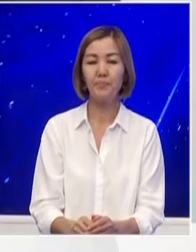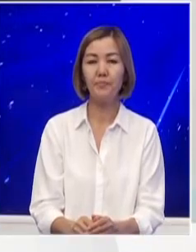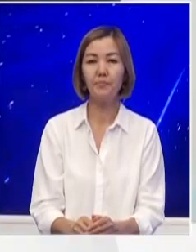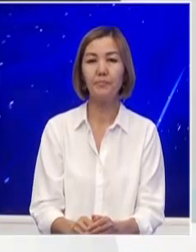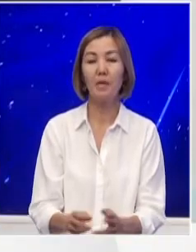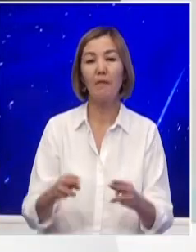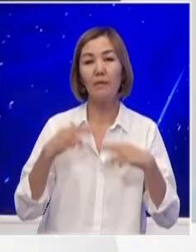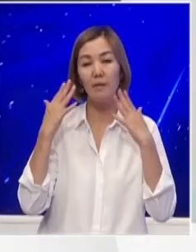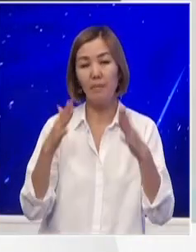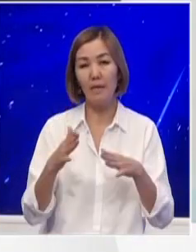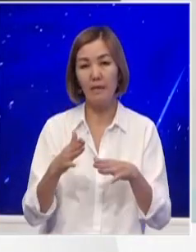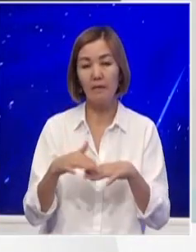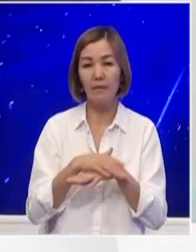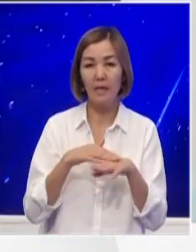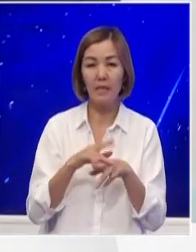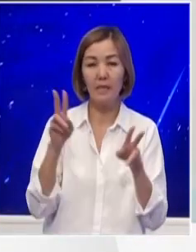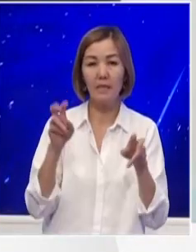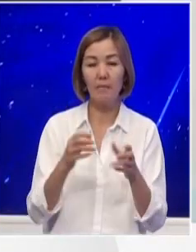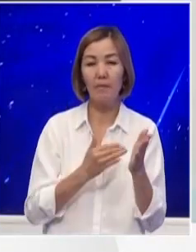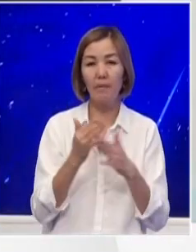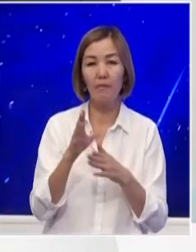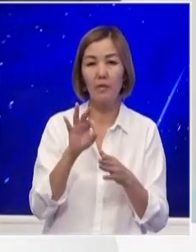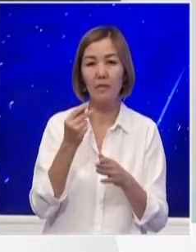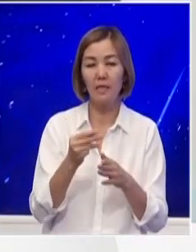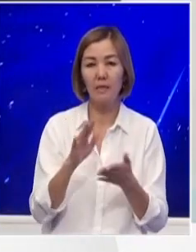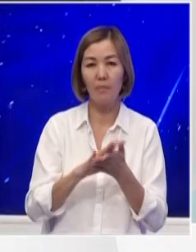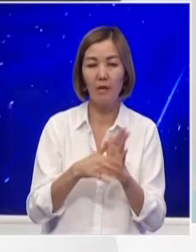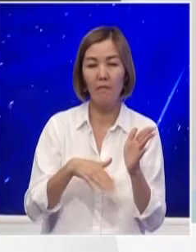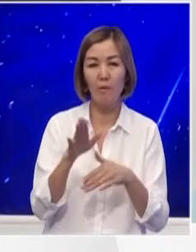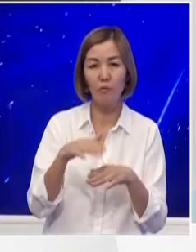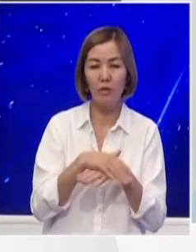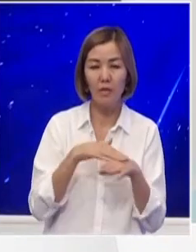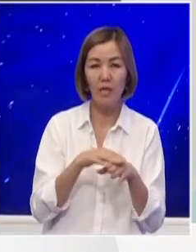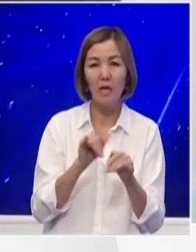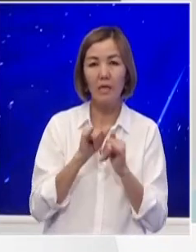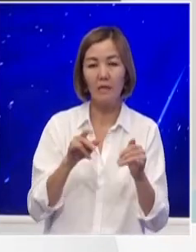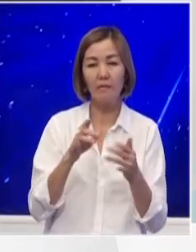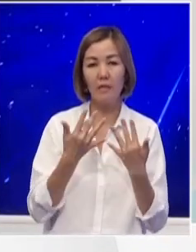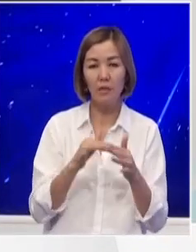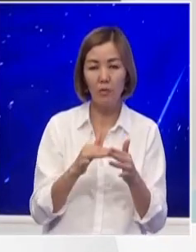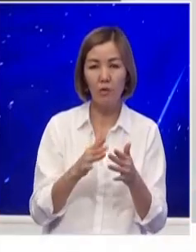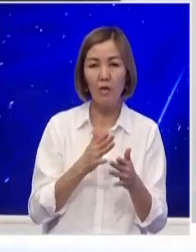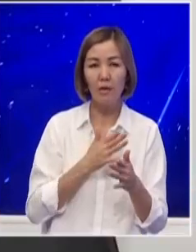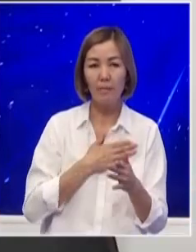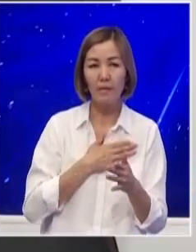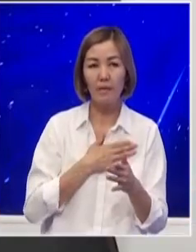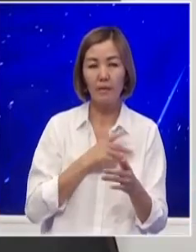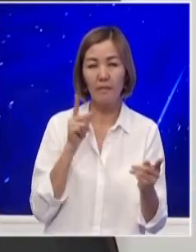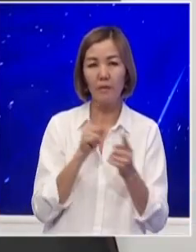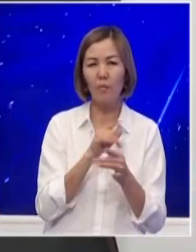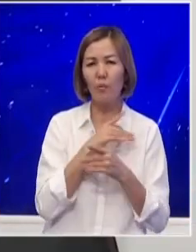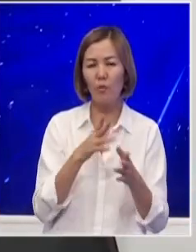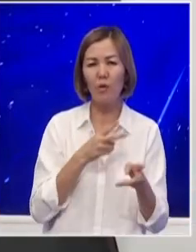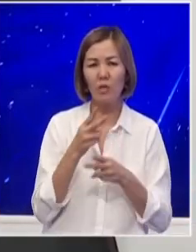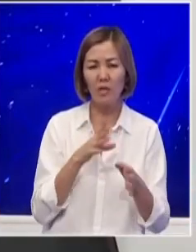Немало внимания нами уделяется и таким темам, как повышение социального благополучия граждан, развитие сел. И хотя мнений на встречах бывает много,